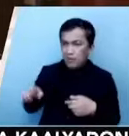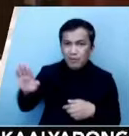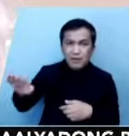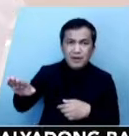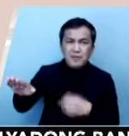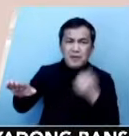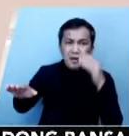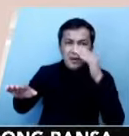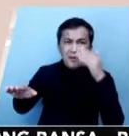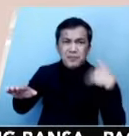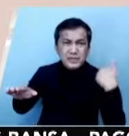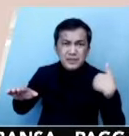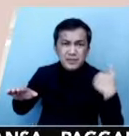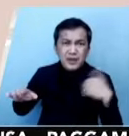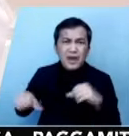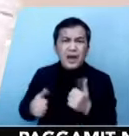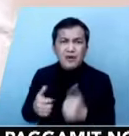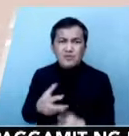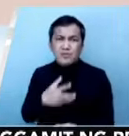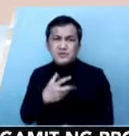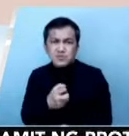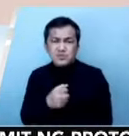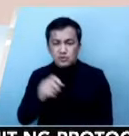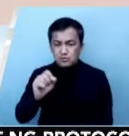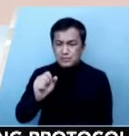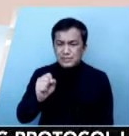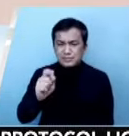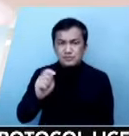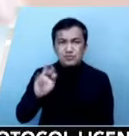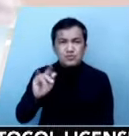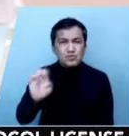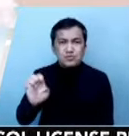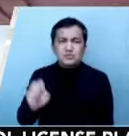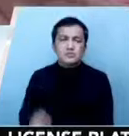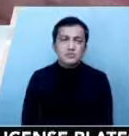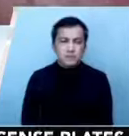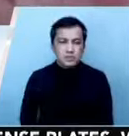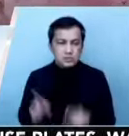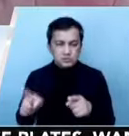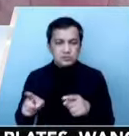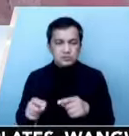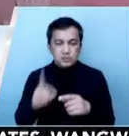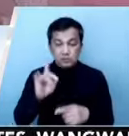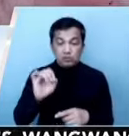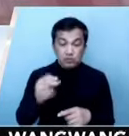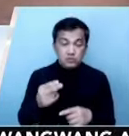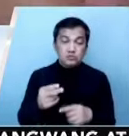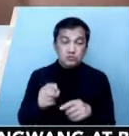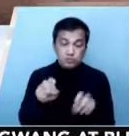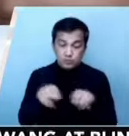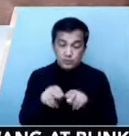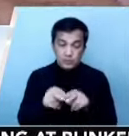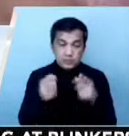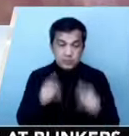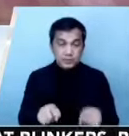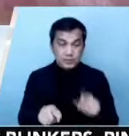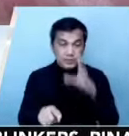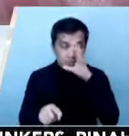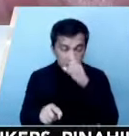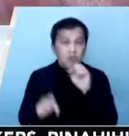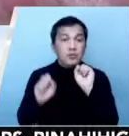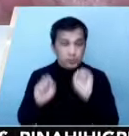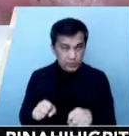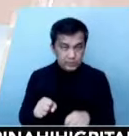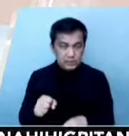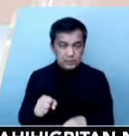stroke. Ayon sa DOH, bagamat karaniwang nangyayari sa mga nakatatanda, posible rin ma-stroke ang mga